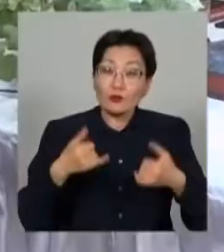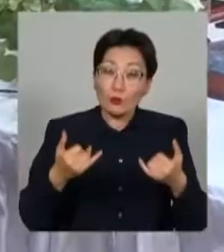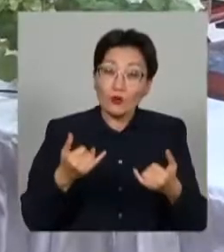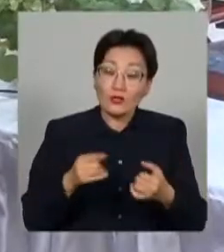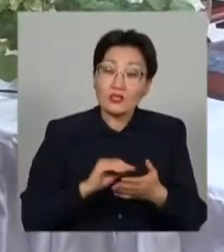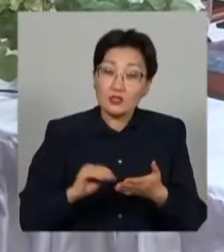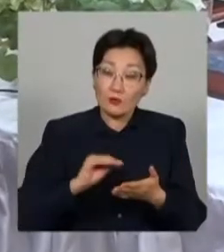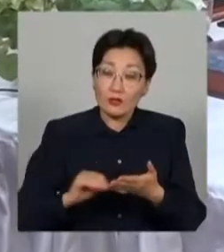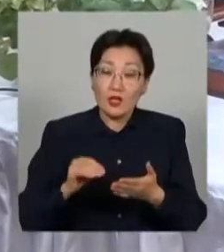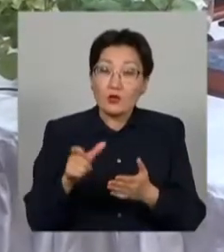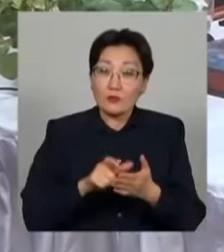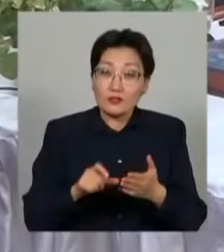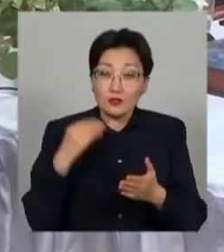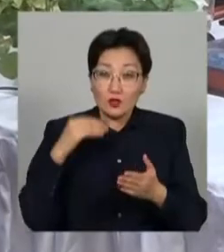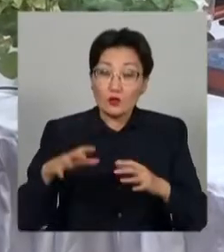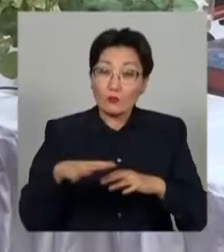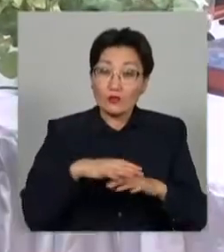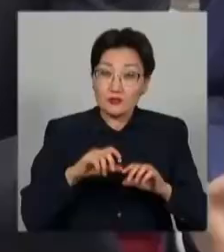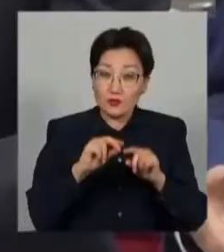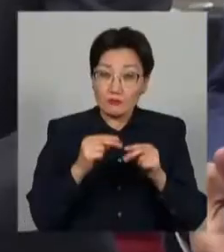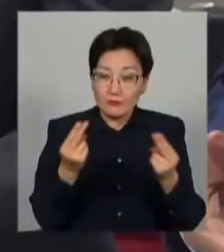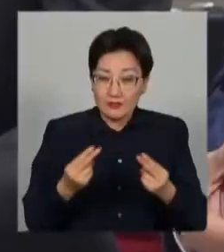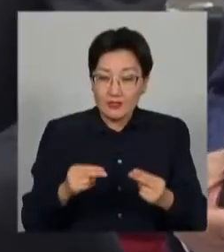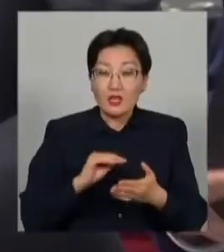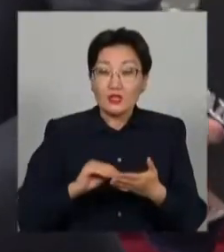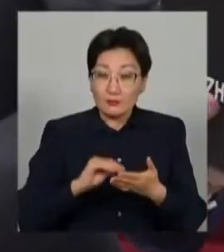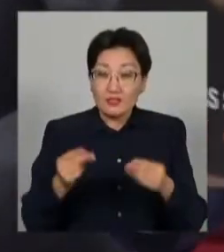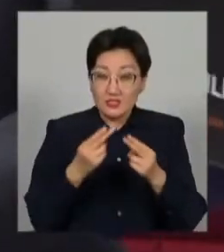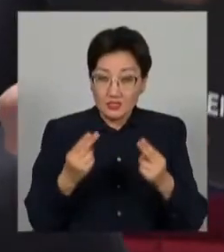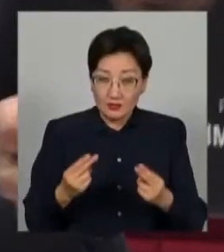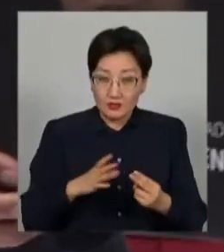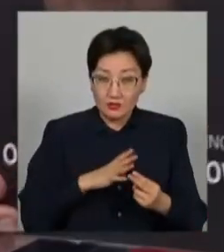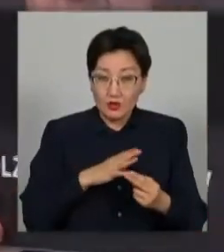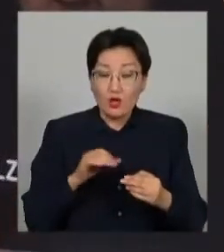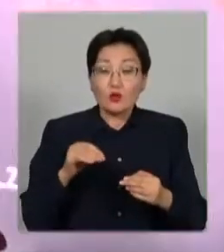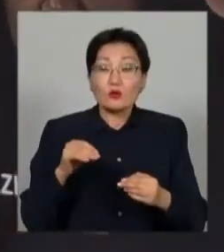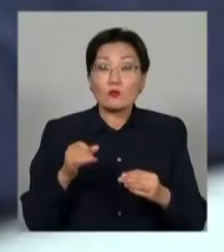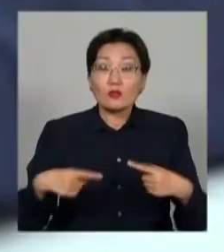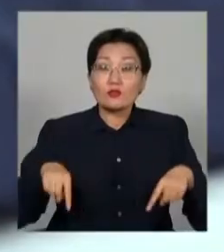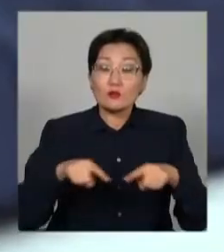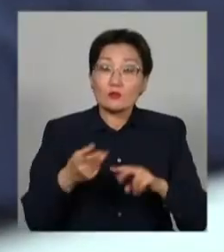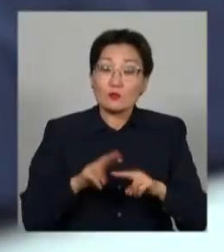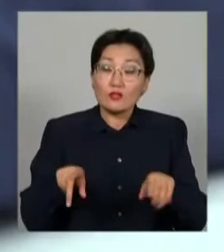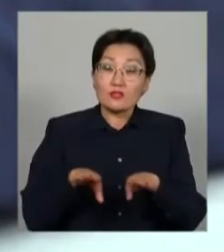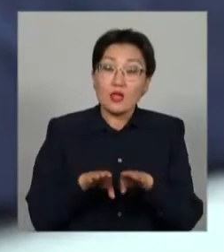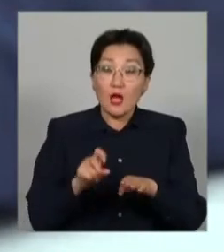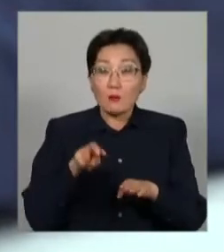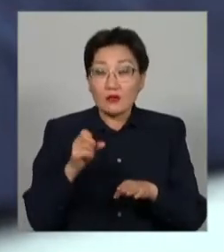Сүлейменовтің өлеңдерінен әсер алған түркі әлемі суретшілерінің еңбектері бейнеленген. Айта кету керек, Түрксой ұйымы бұған дейін осыған ұқсас